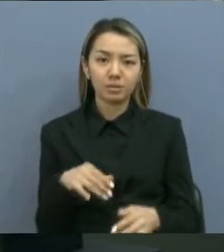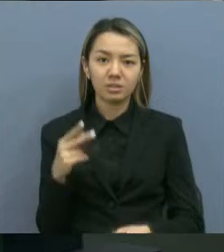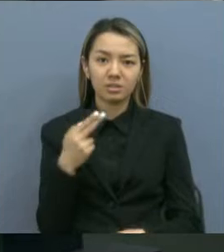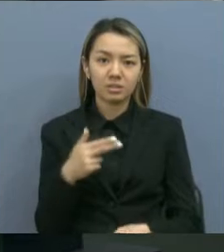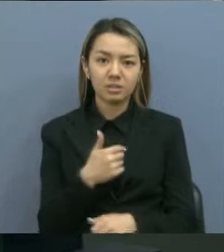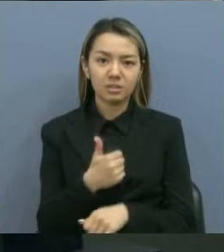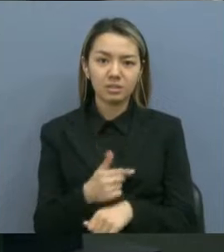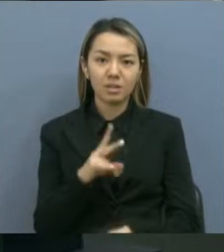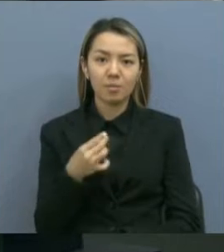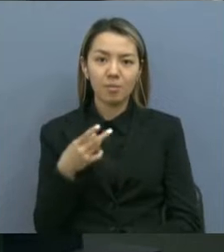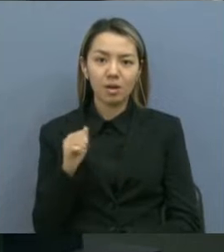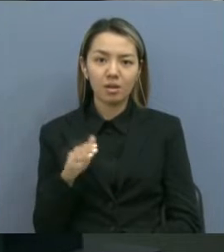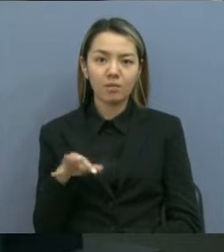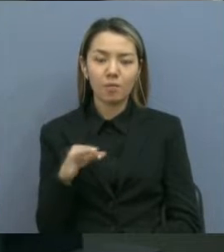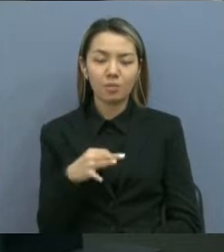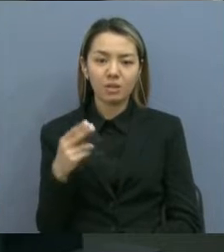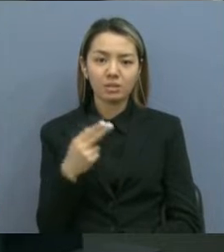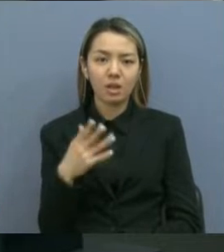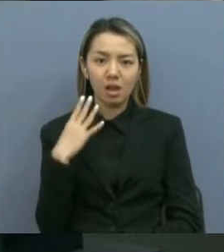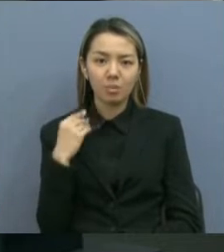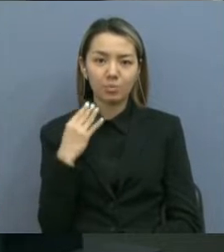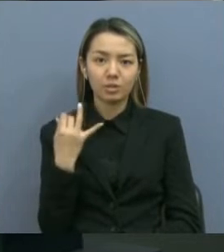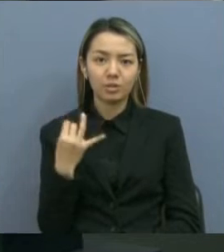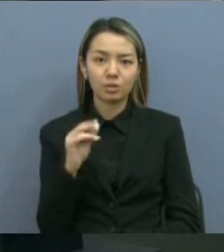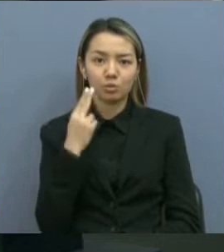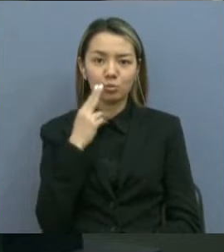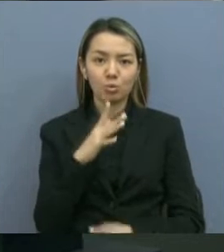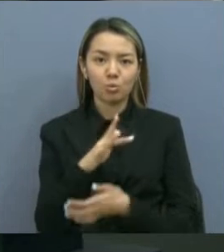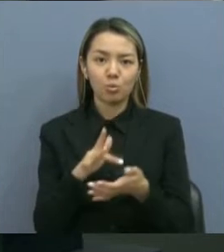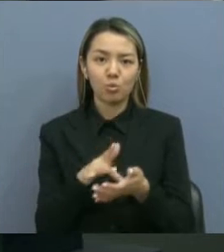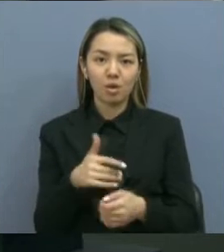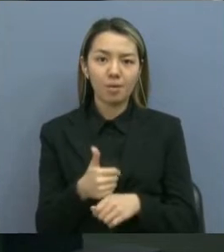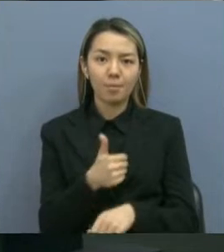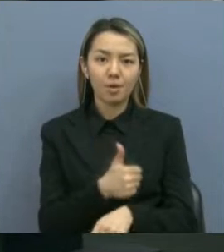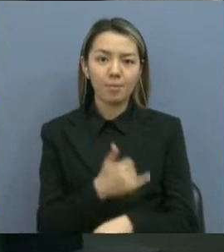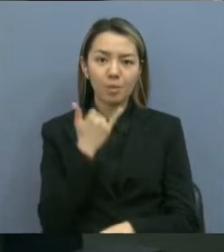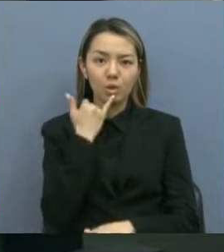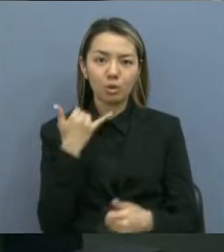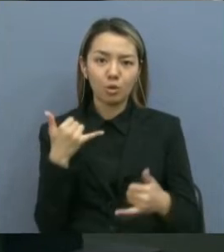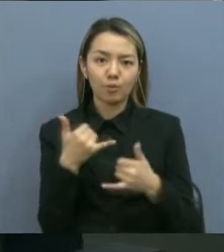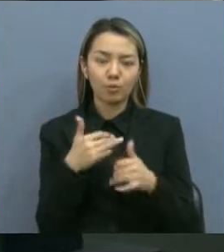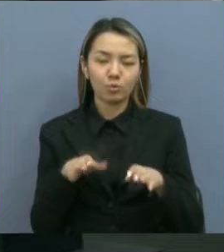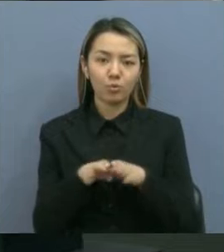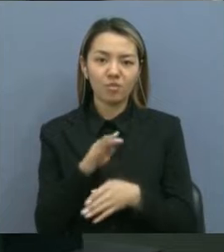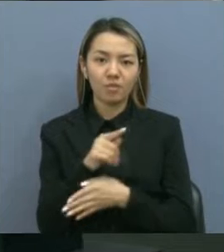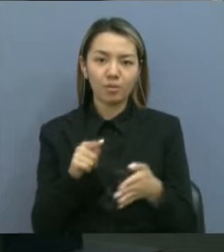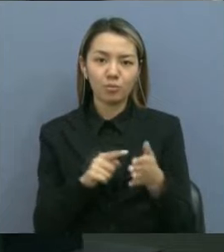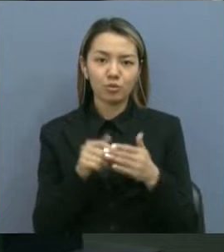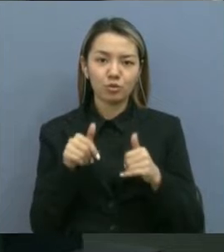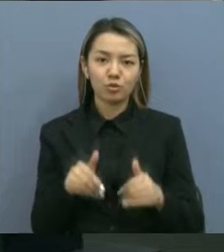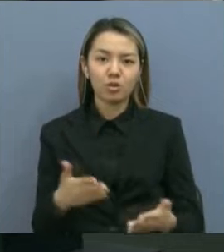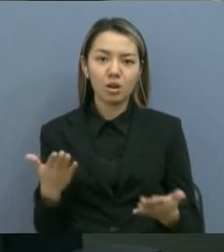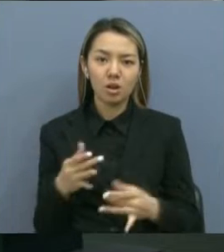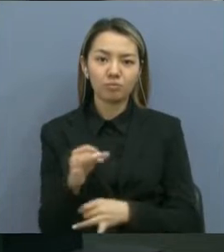Нұрсұлтан Назарбаев облыстар мен Нұрсұлтан, Алматы және Шымкент қалалар әкімдерімен телефон арқылы осы мәселелер жөнінде